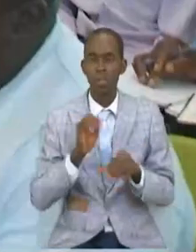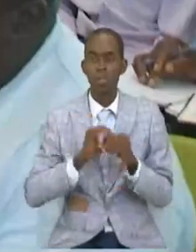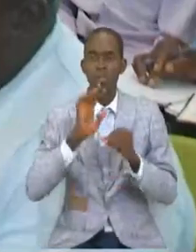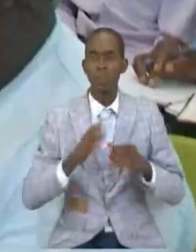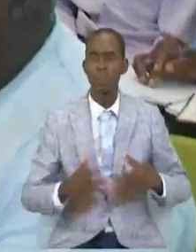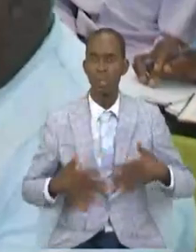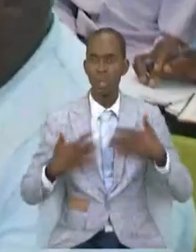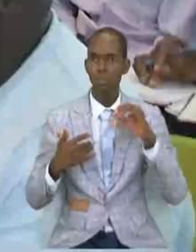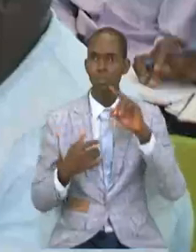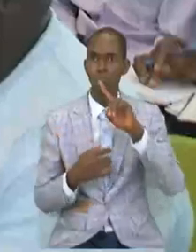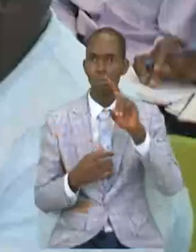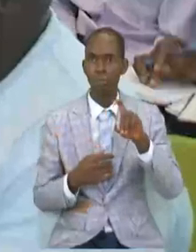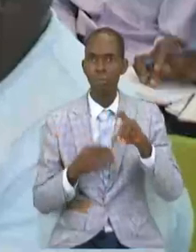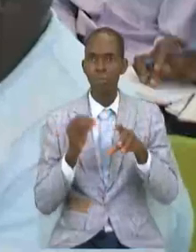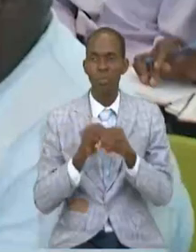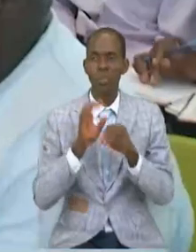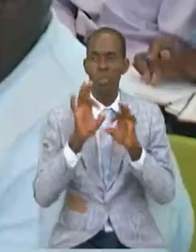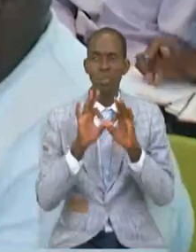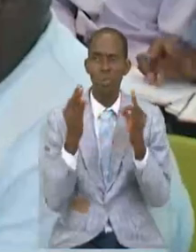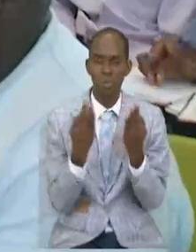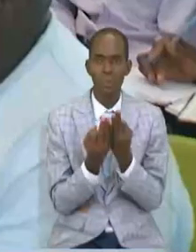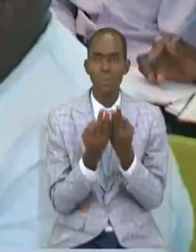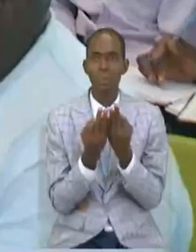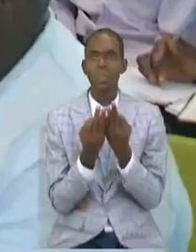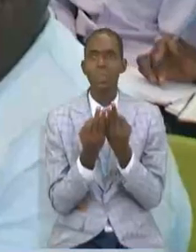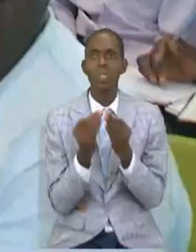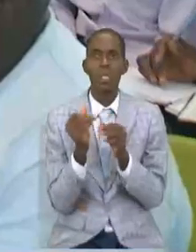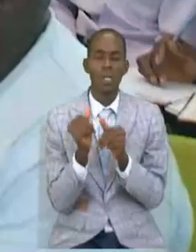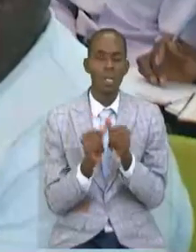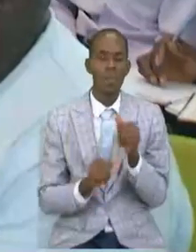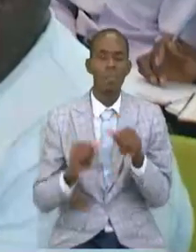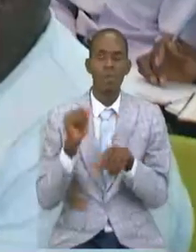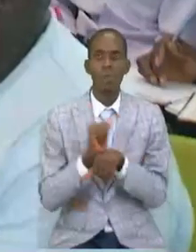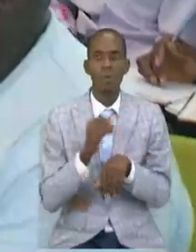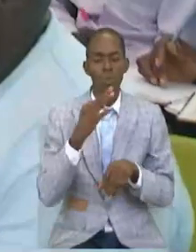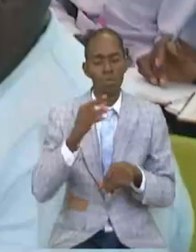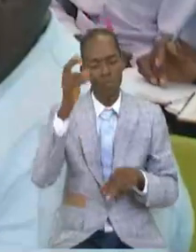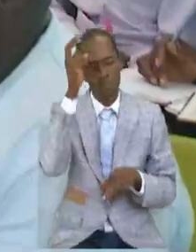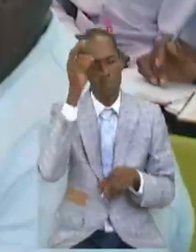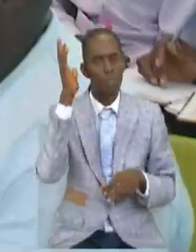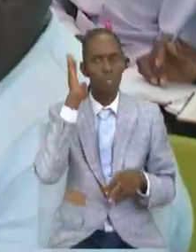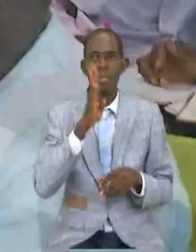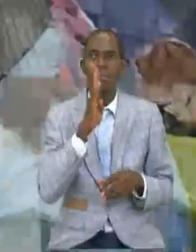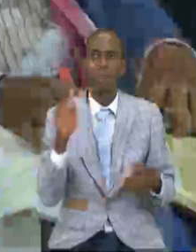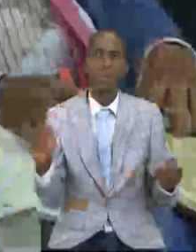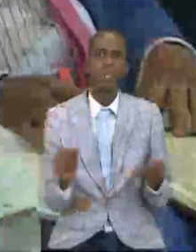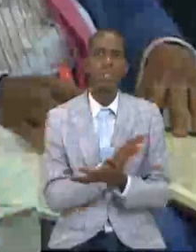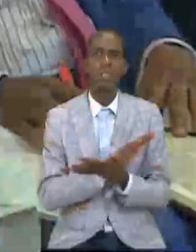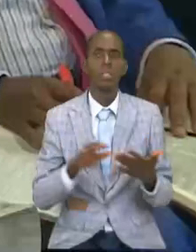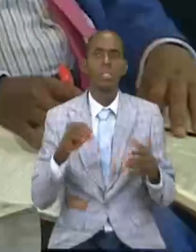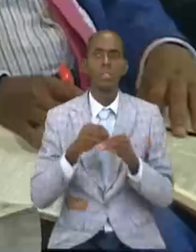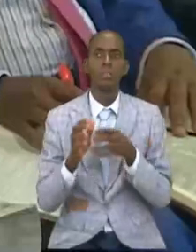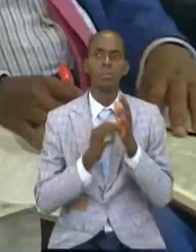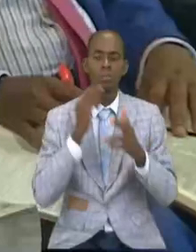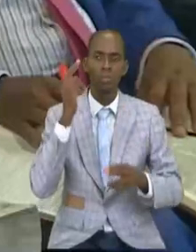c'est possible, c'est réel dans votre vie, dans votre famille. Chaque œuvre du diable sera